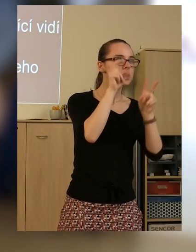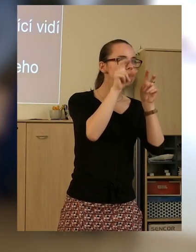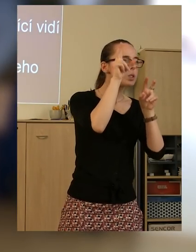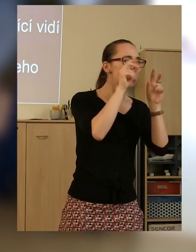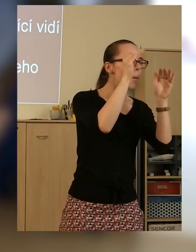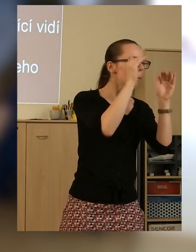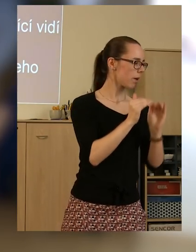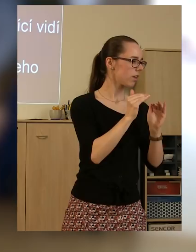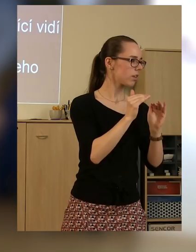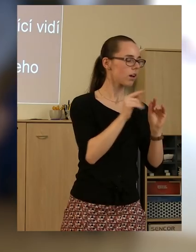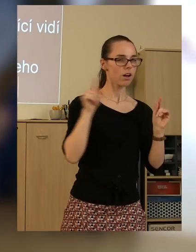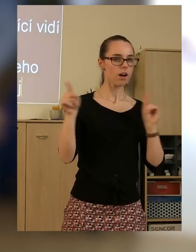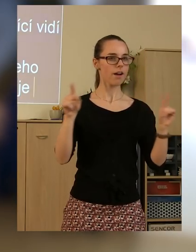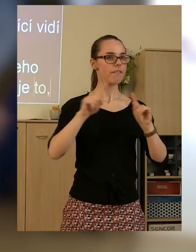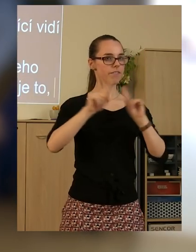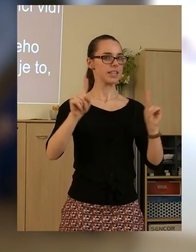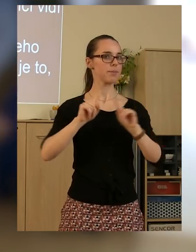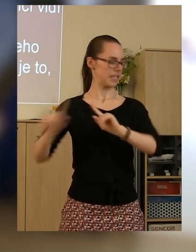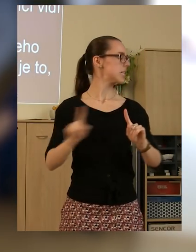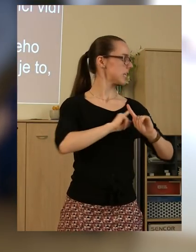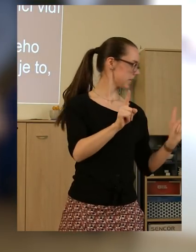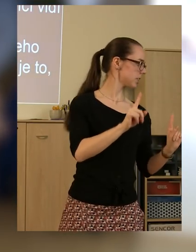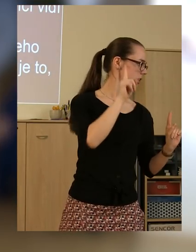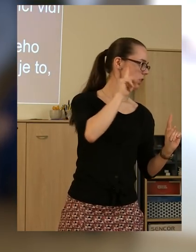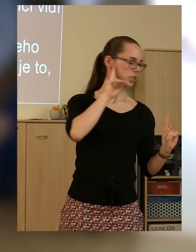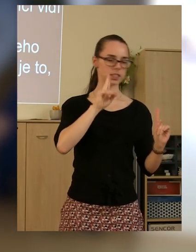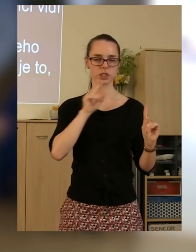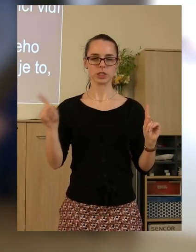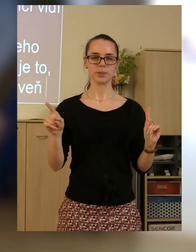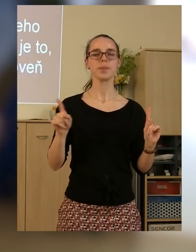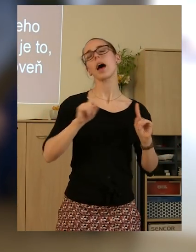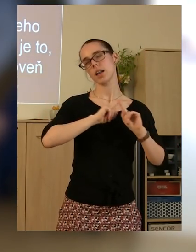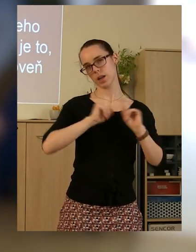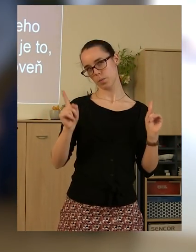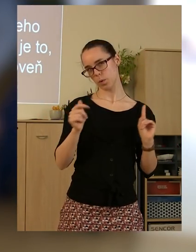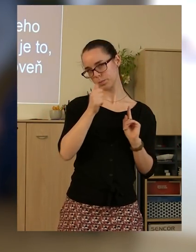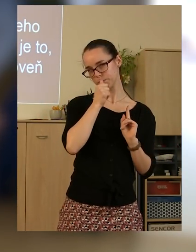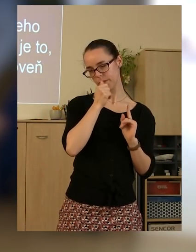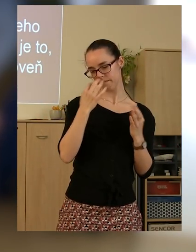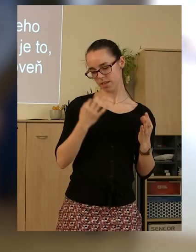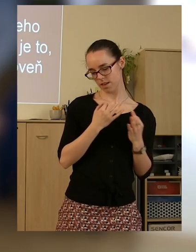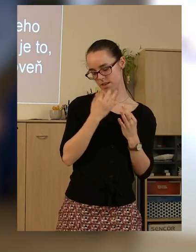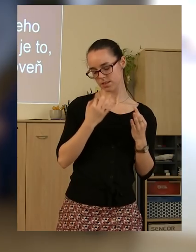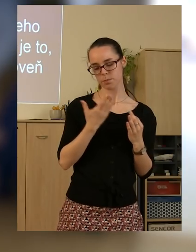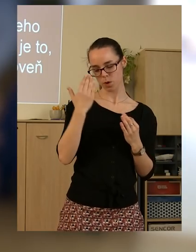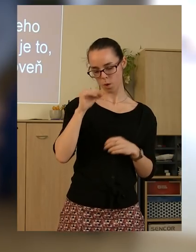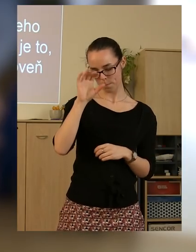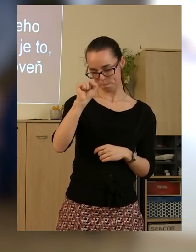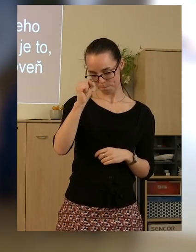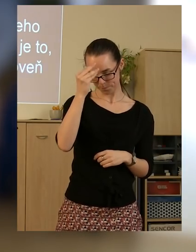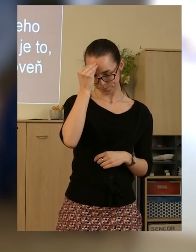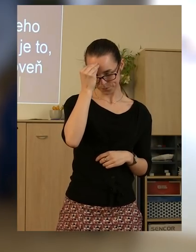To je to, co jsem vypozoroval. Zároveň jsem si všiml, a to je zase druhá stránka té věci, že